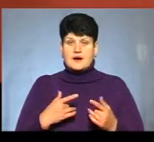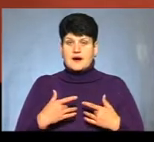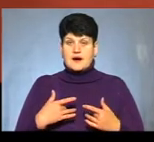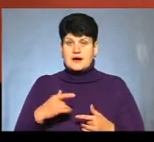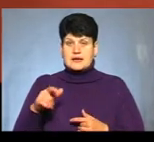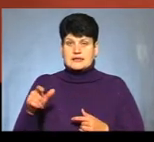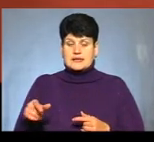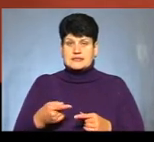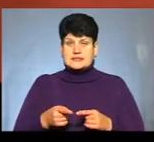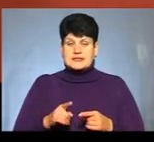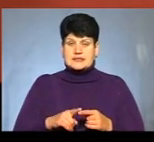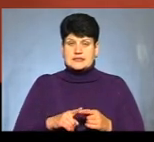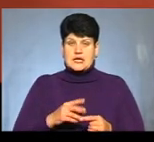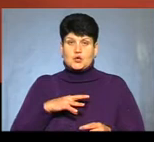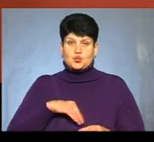артисти,